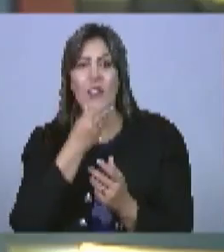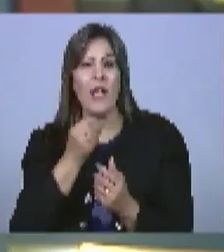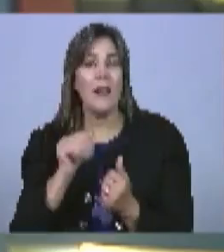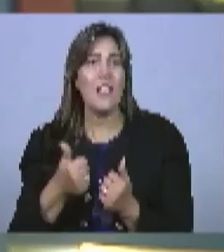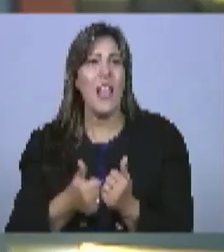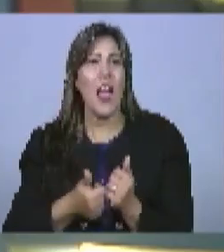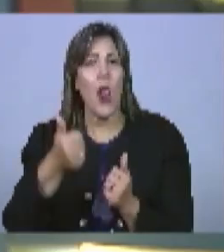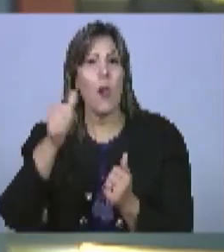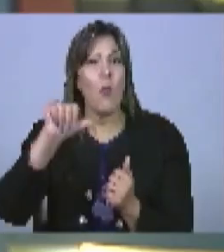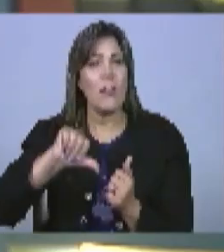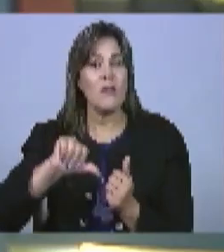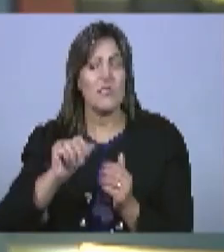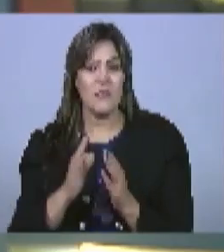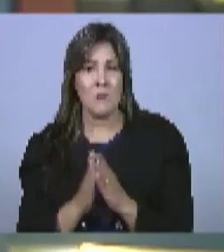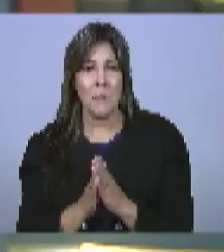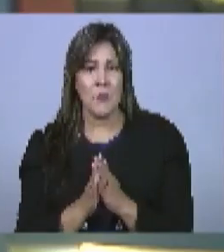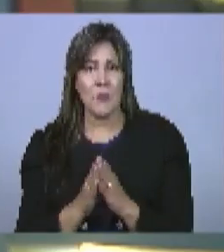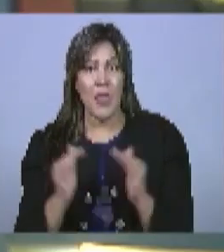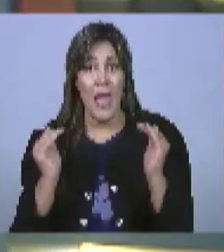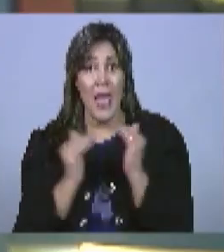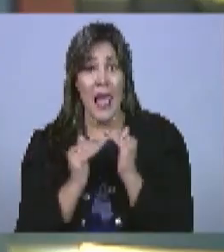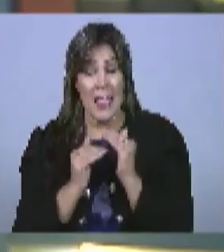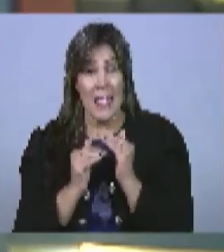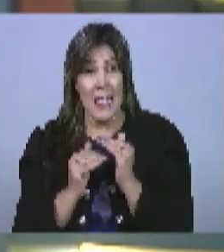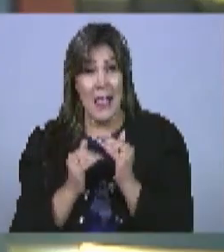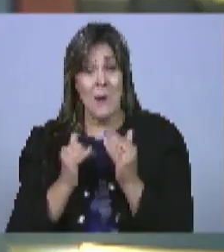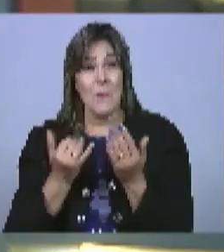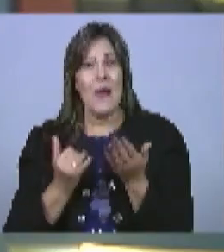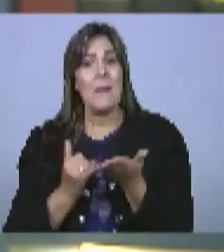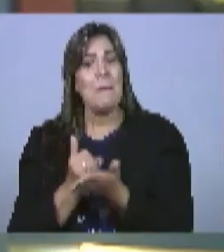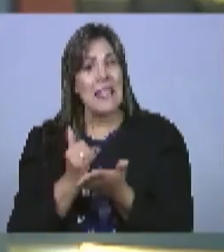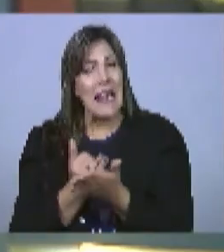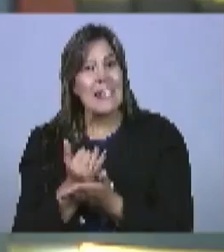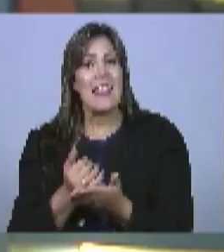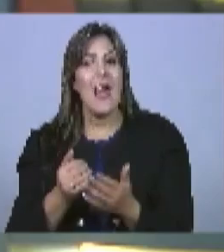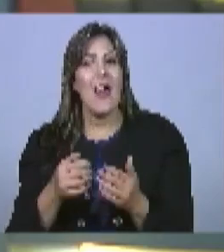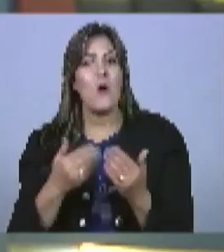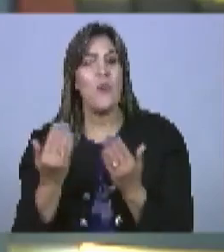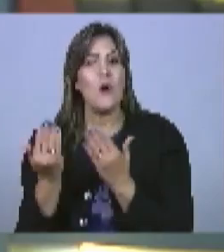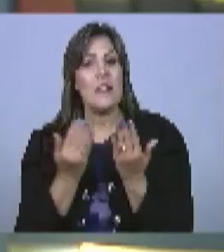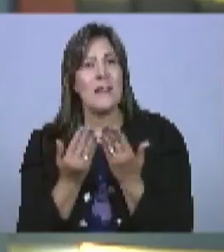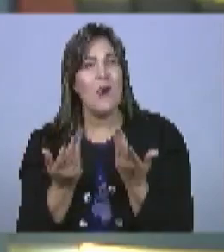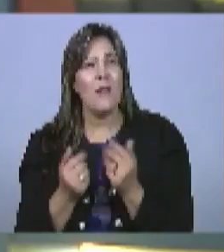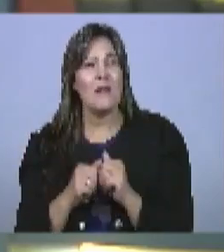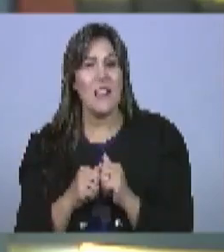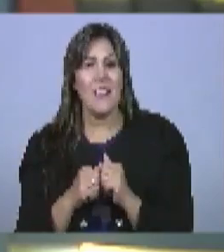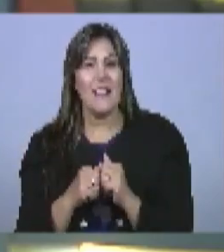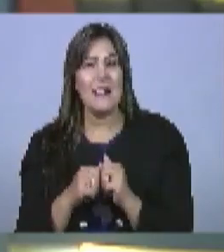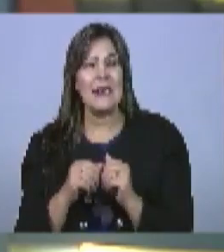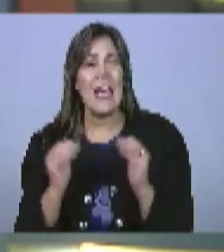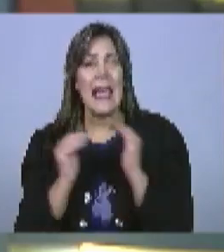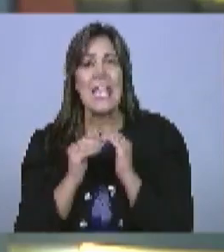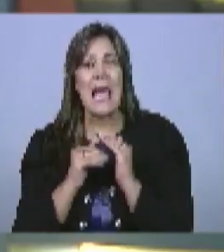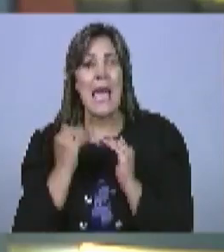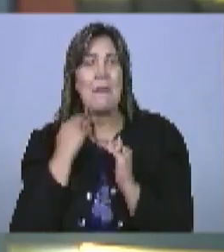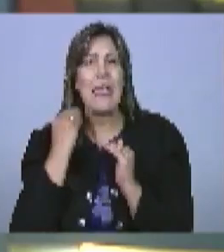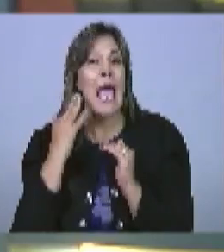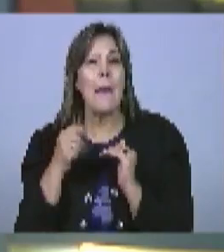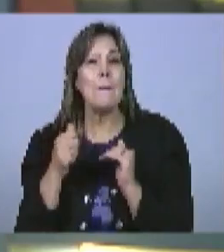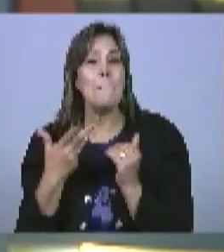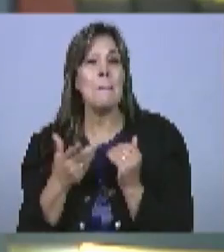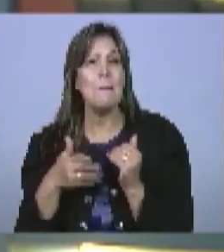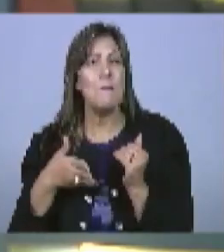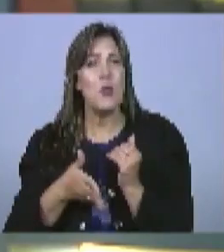التعليم ايام الدراسه في السنه في الدول المختلفه طبعا لما اقول لك ايام الدراسه قد ايه دي بتكشف لي